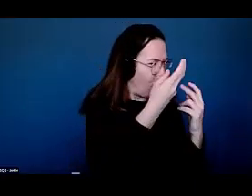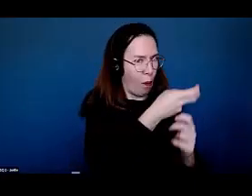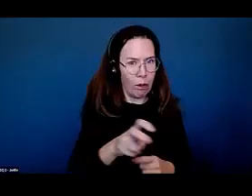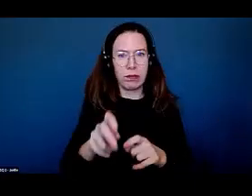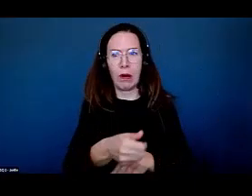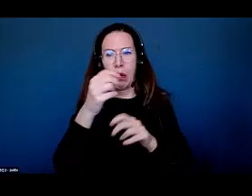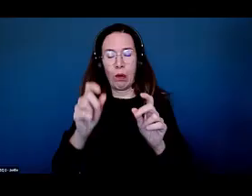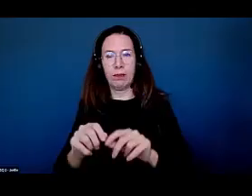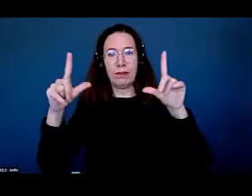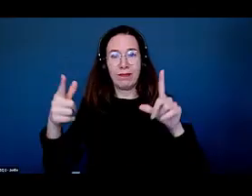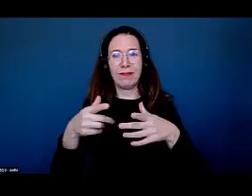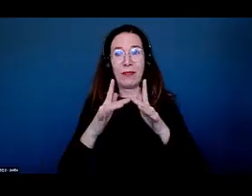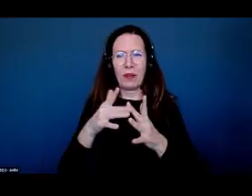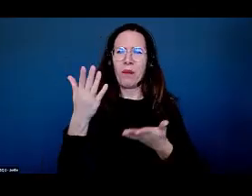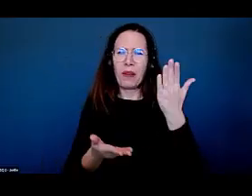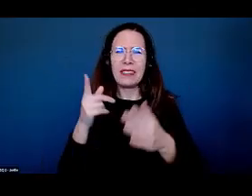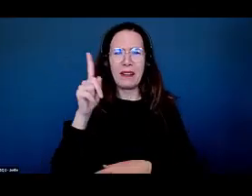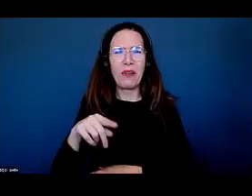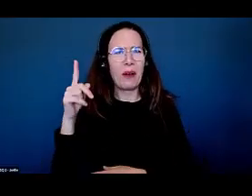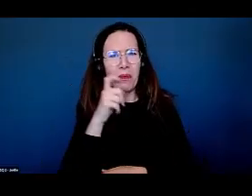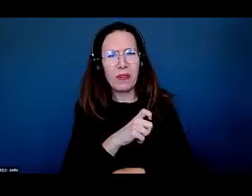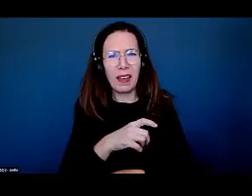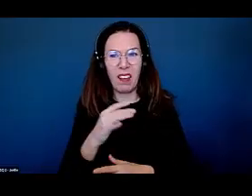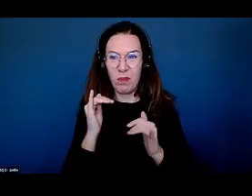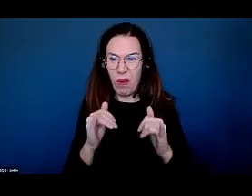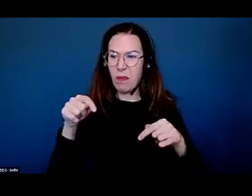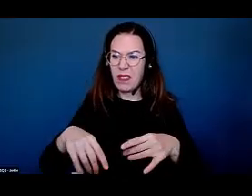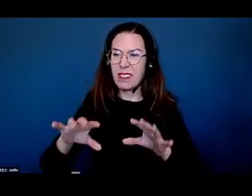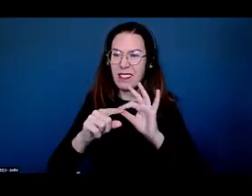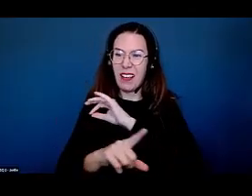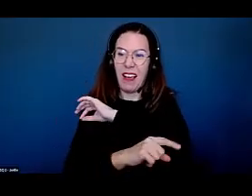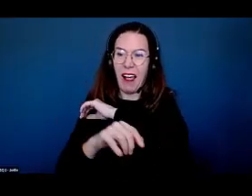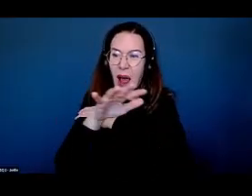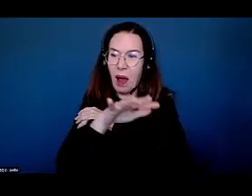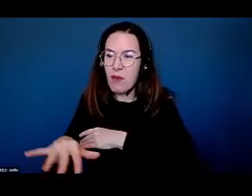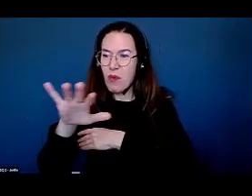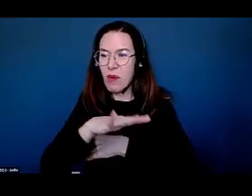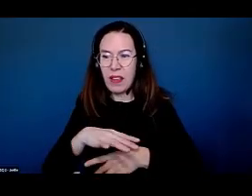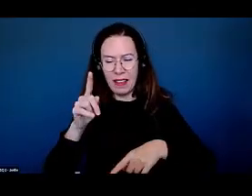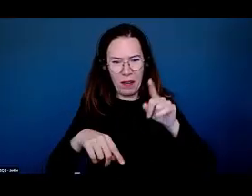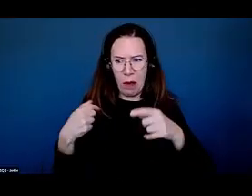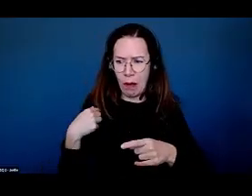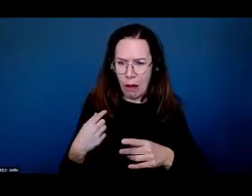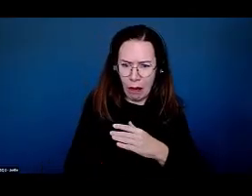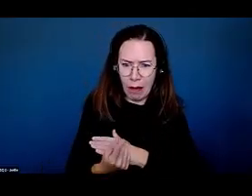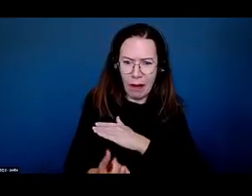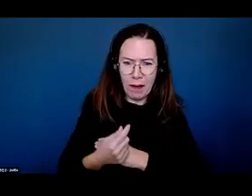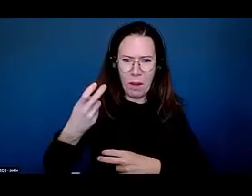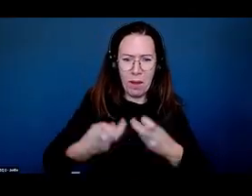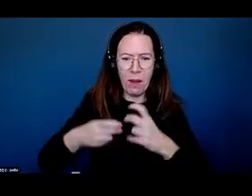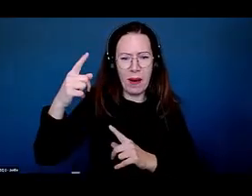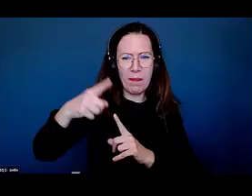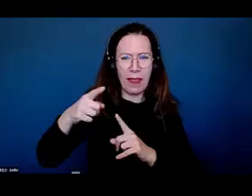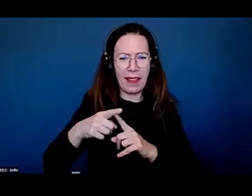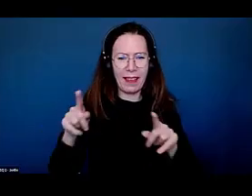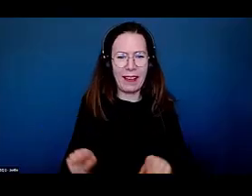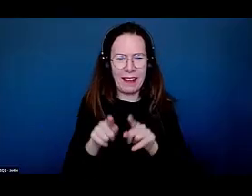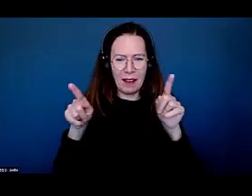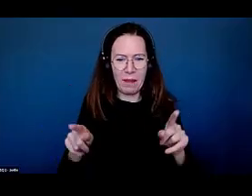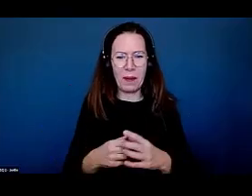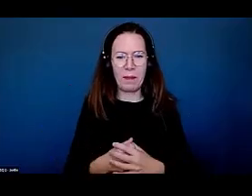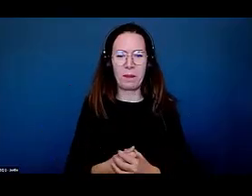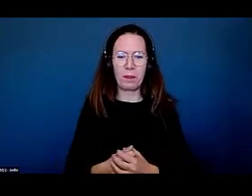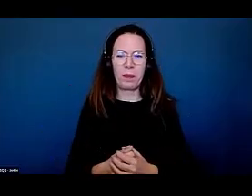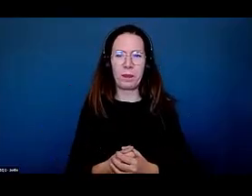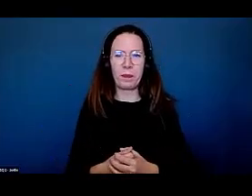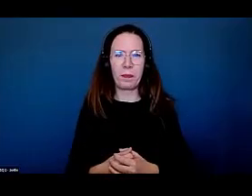peu compliquées, même encore pour nous dans l'équipe de production. Nous avions quelques soucis techniques.